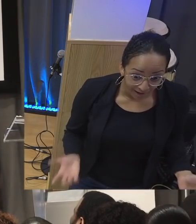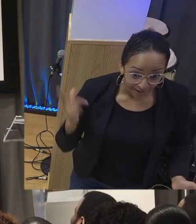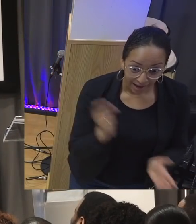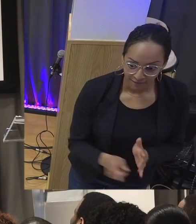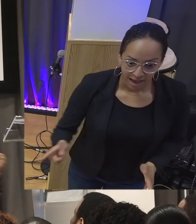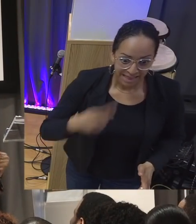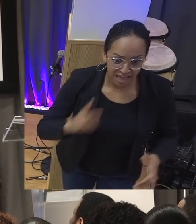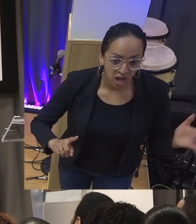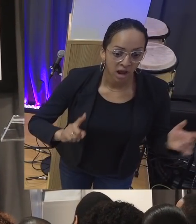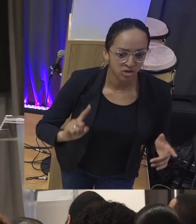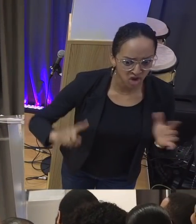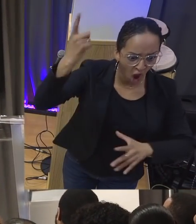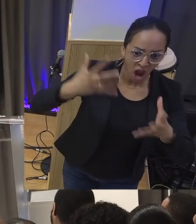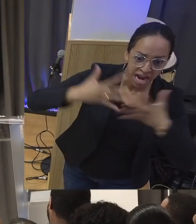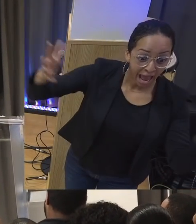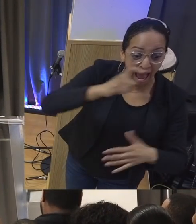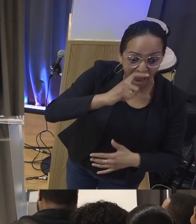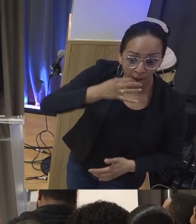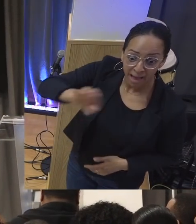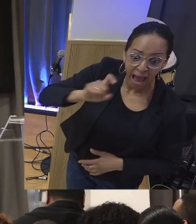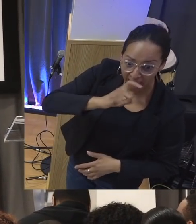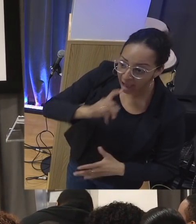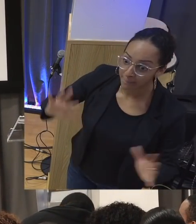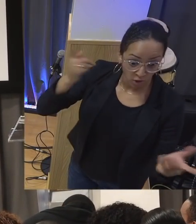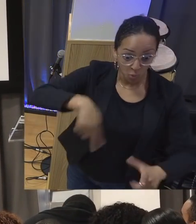Allahu Akbar, tout le monde se sauve.